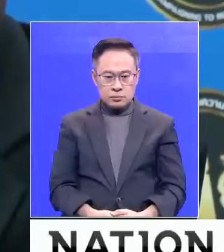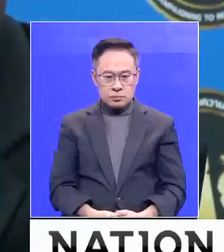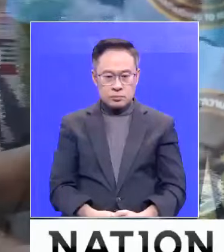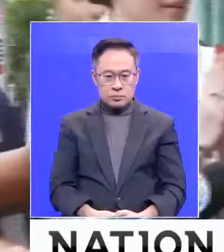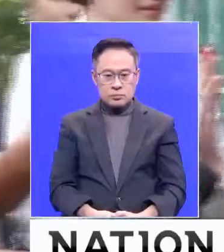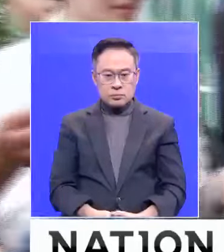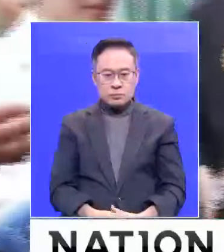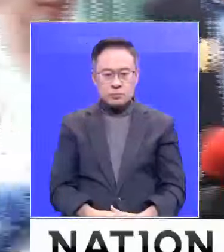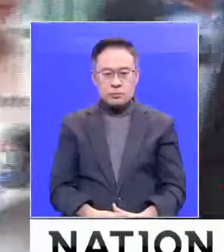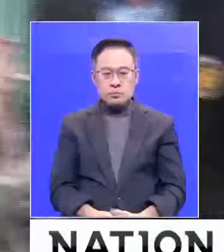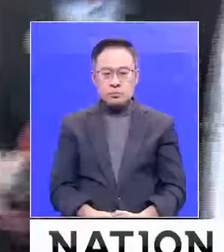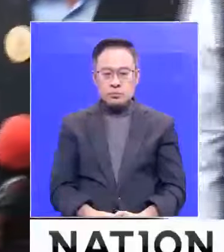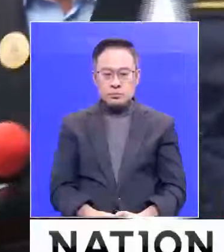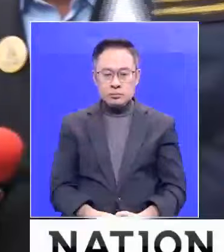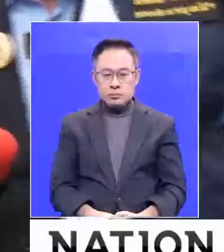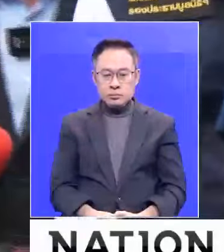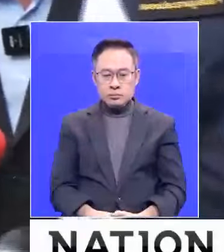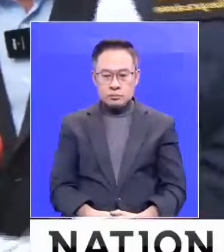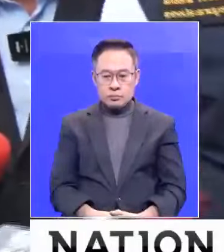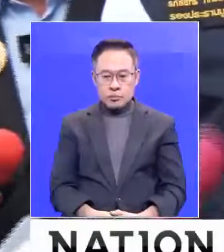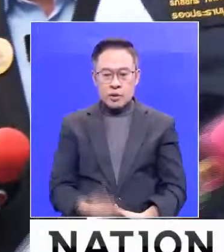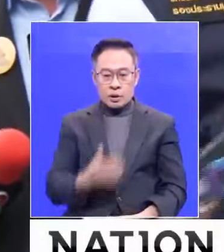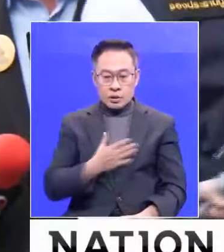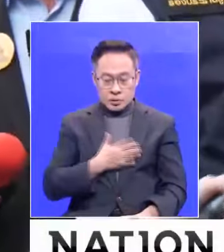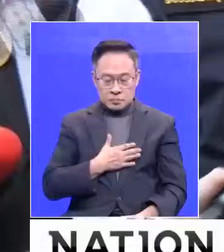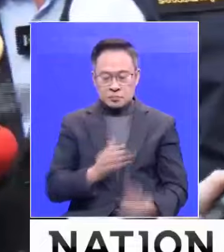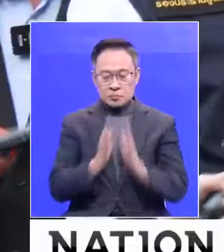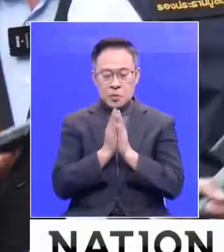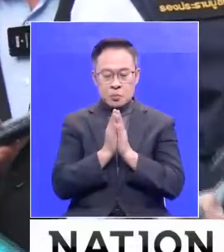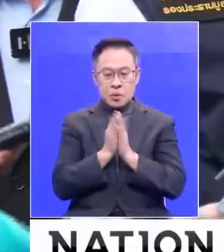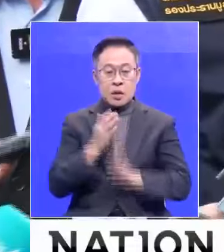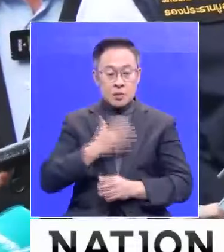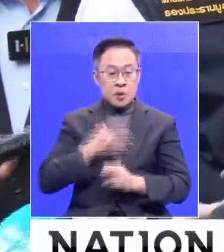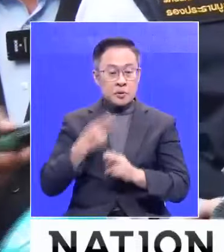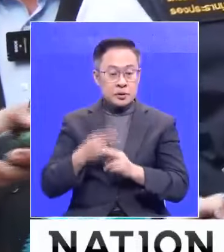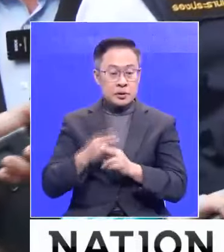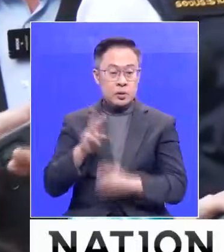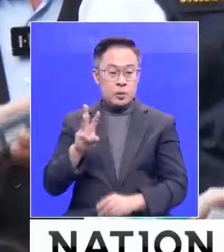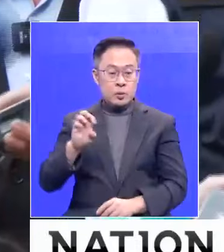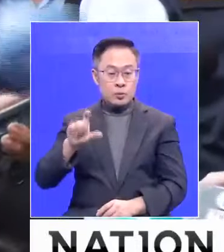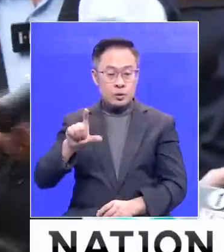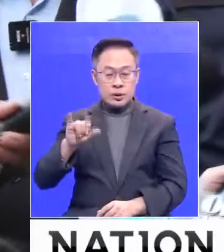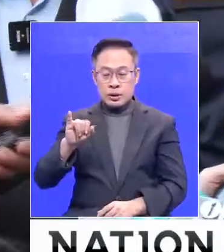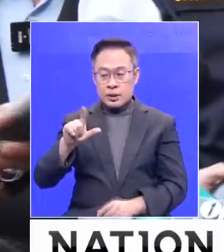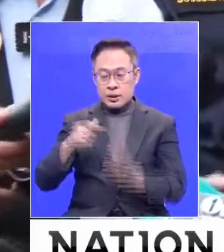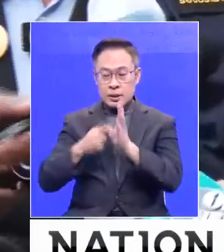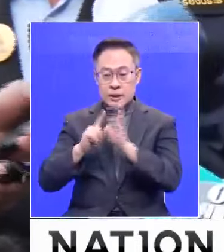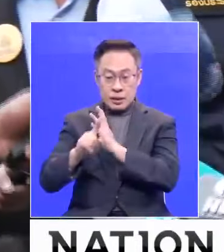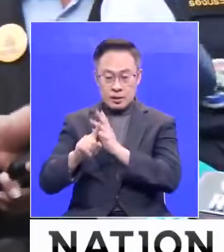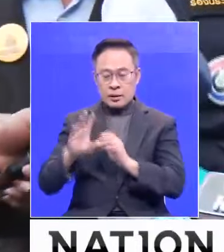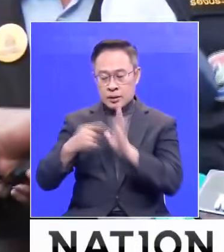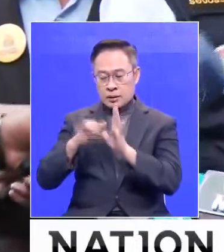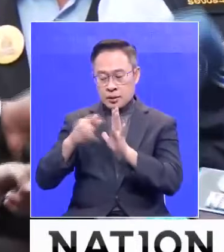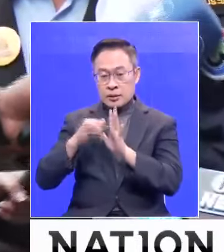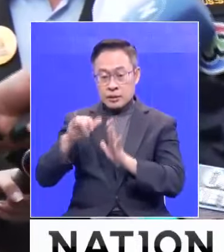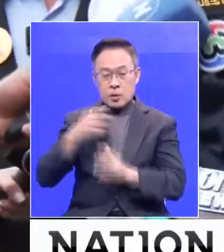ที่จะซื้อในตอนข้าพเจ้านางสาววิริลักษ์ชัยชาญขอสาบานตนว่าทุกสิ่งทุกอย่างที่ข้าพเจ้าเ